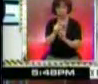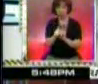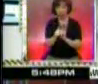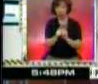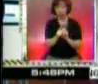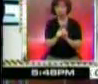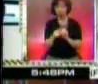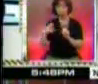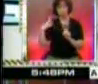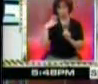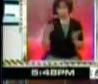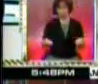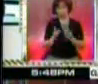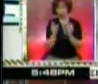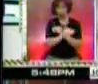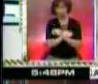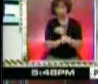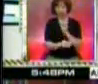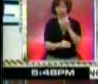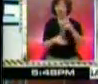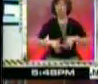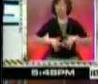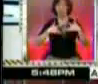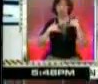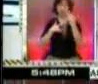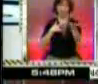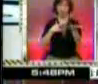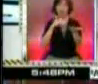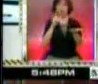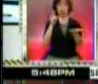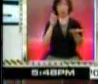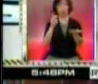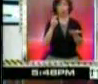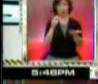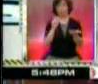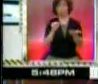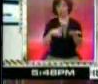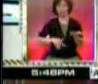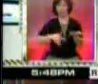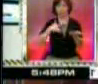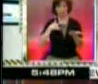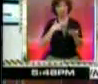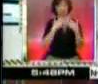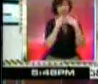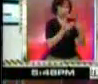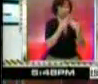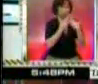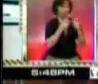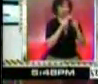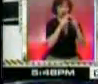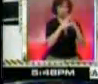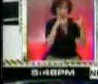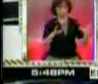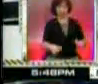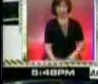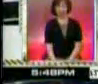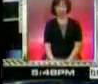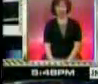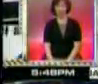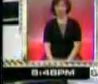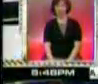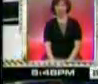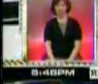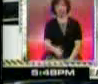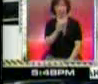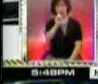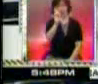po, mag-aantay po kami dito sa office namin. Mabuhay po kayo, Colonel sir. God bless po. Maraming salamat po sa inyo, maraming salamat. Thank you. Colonel Tumbungan, kami ito